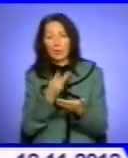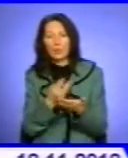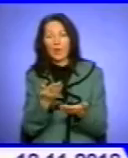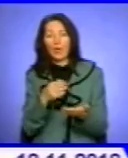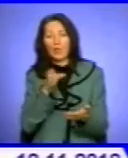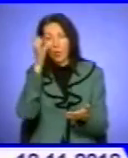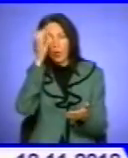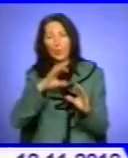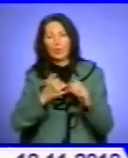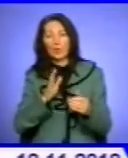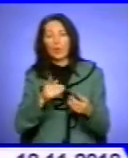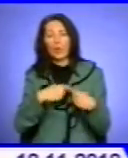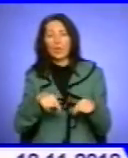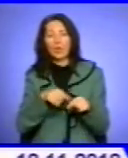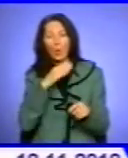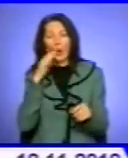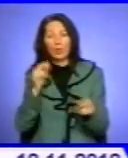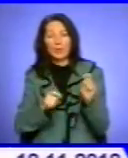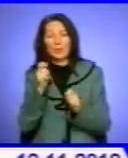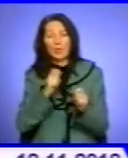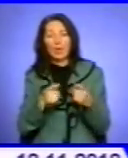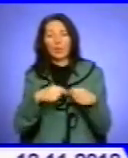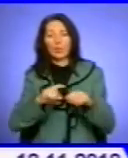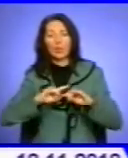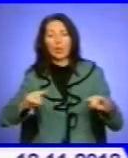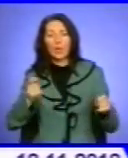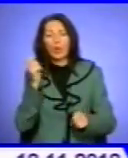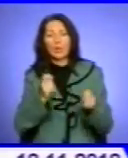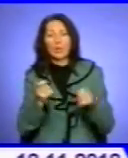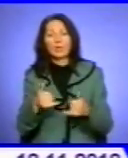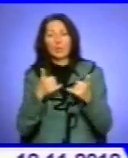семінарів, круглих столів, конференцій, присвячених актуальним